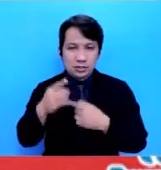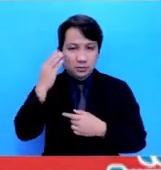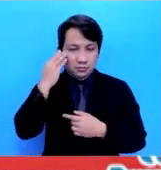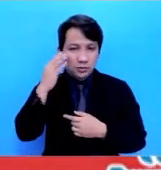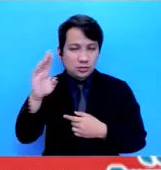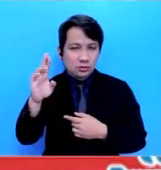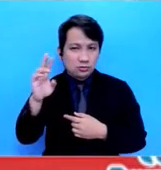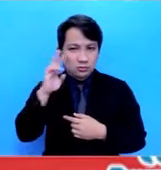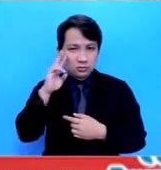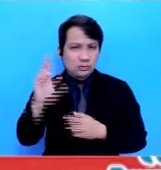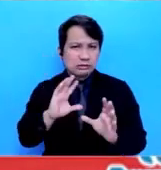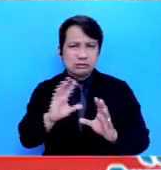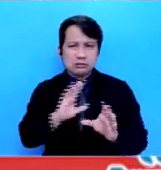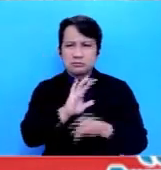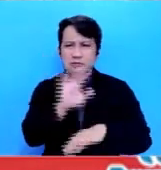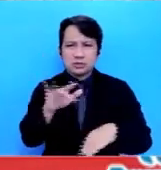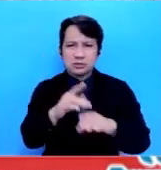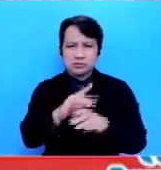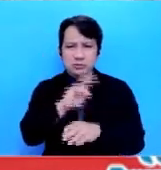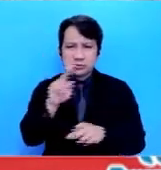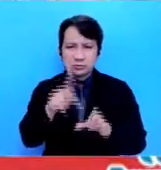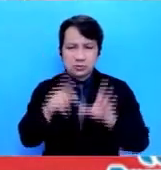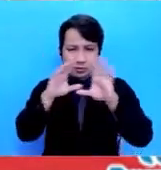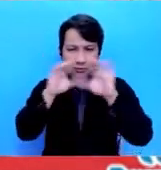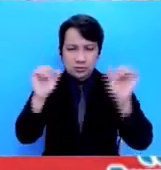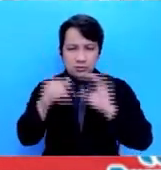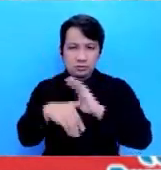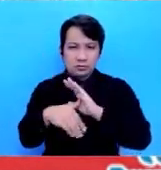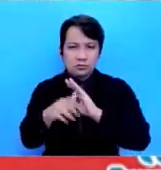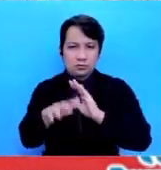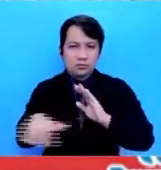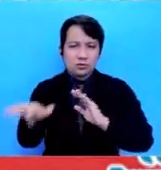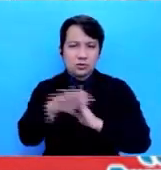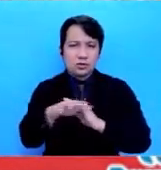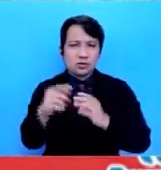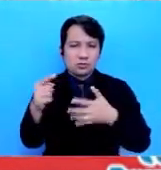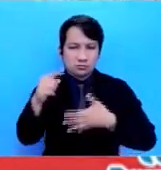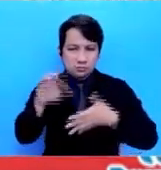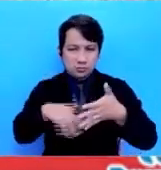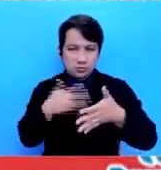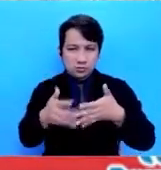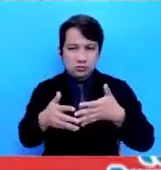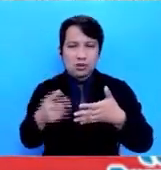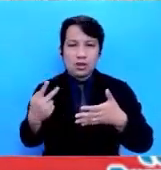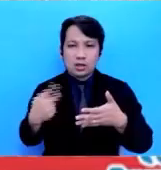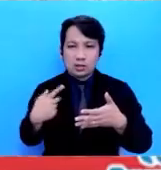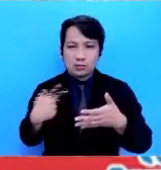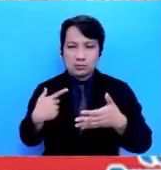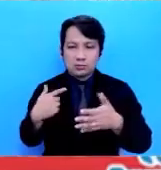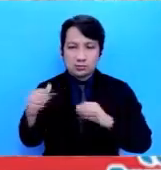hindi sila lalahok sa presidential forum ng COMELEC dahil may mga nauna na silang nakaschedule na